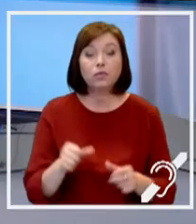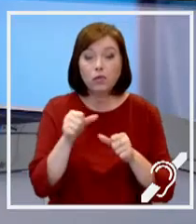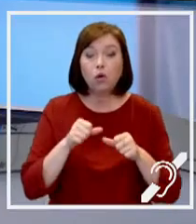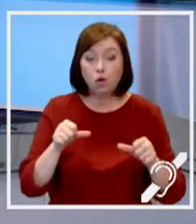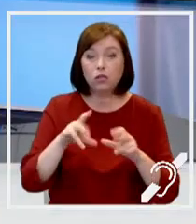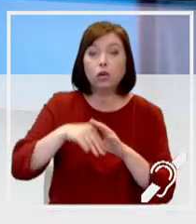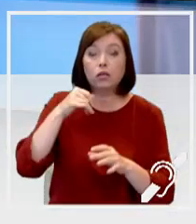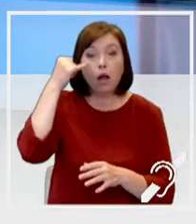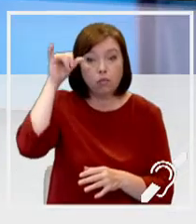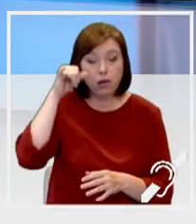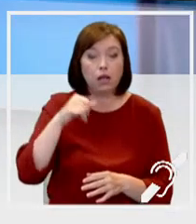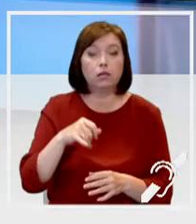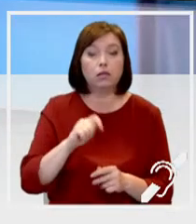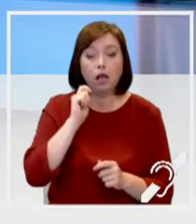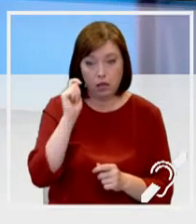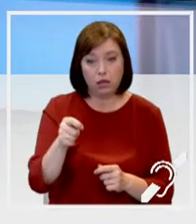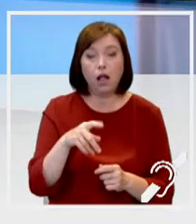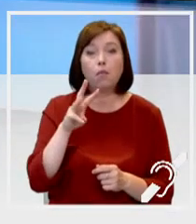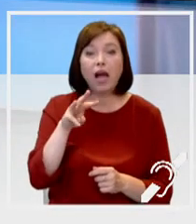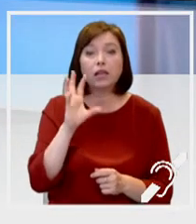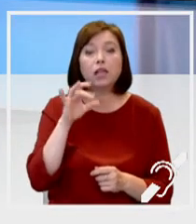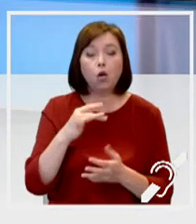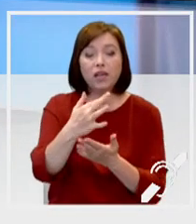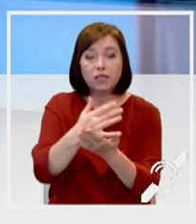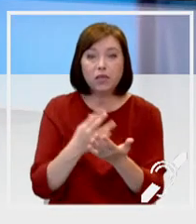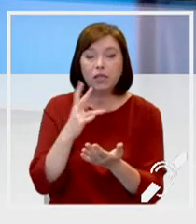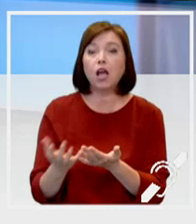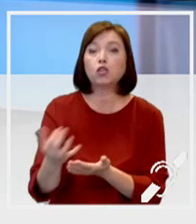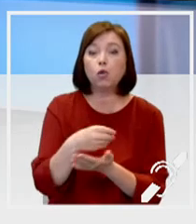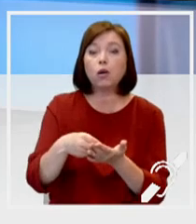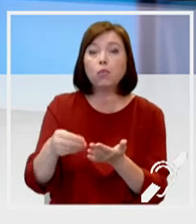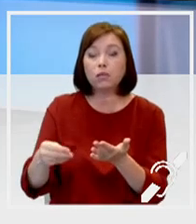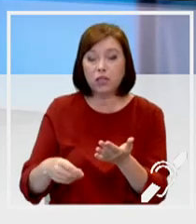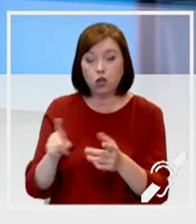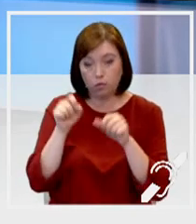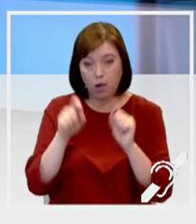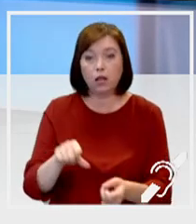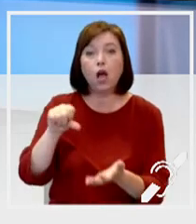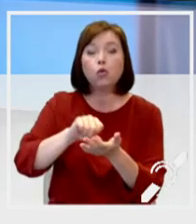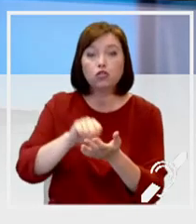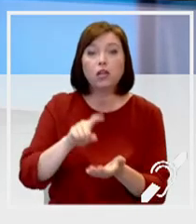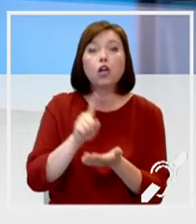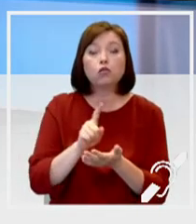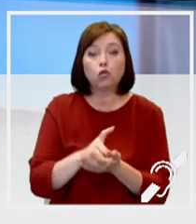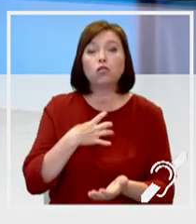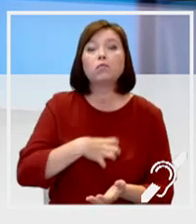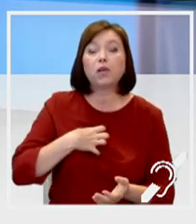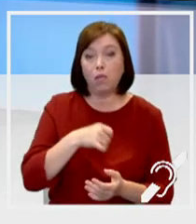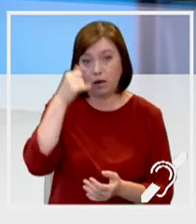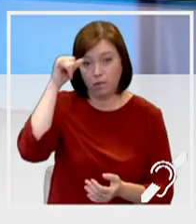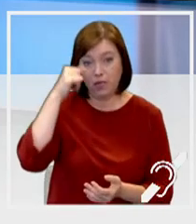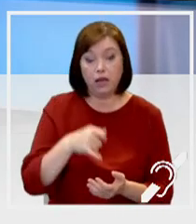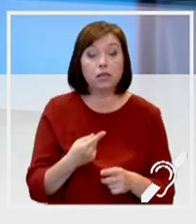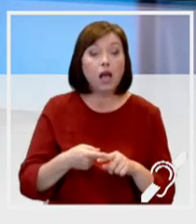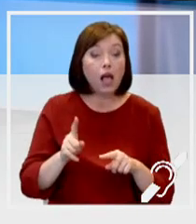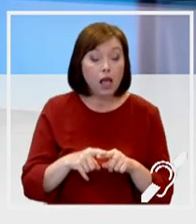Consiliul Electoral Bălții a dat Marinei Tauber listele pentru colectarea semnăturilor pentru a putea candida la funcția de primar al orașului Bălți. Se